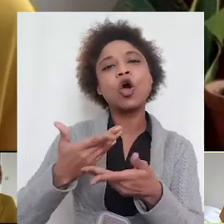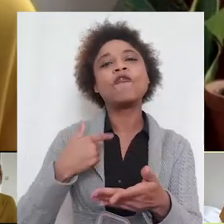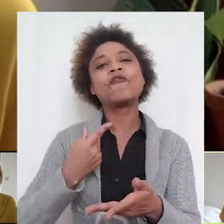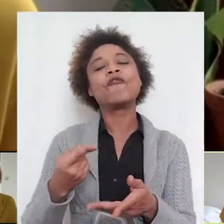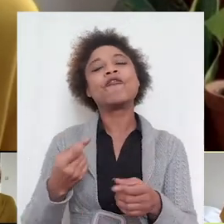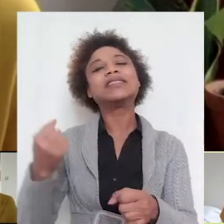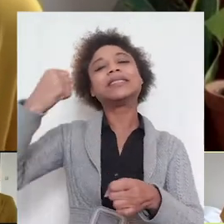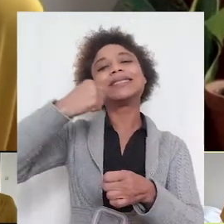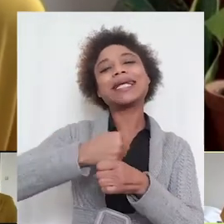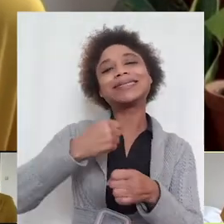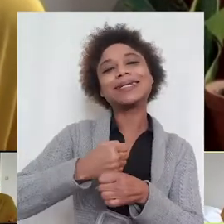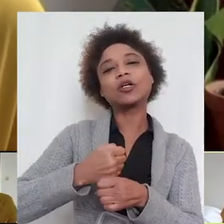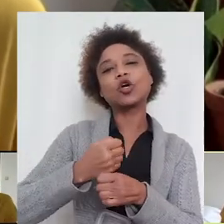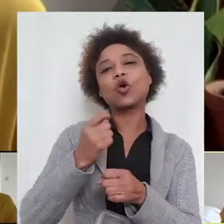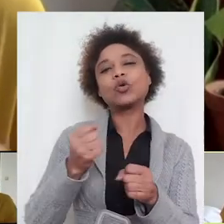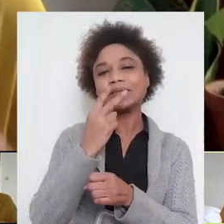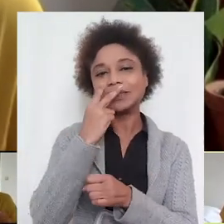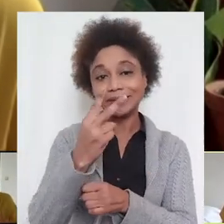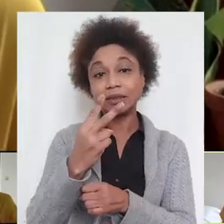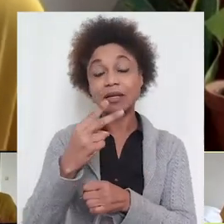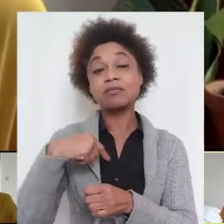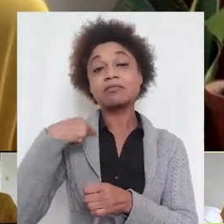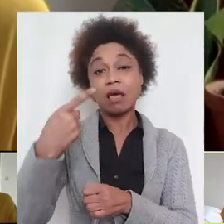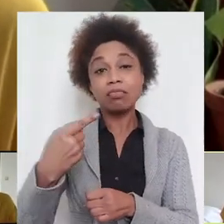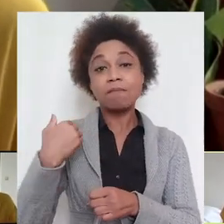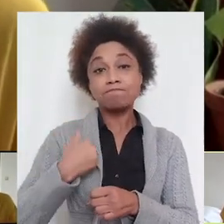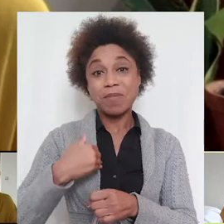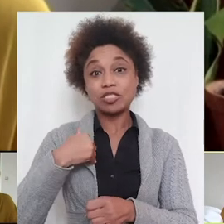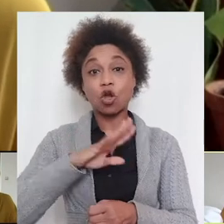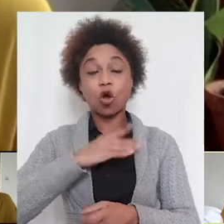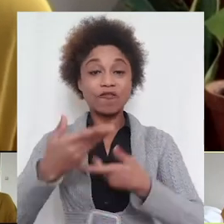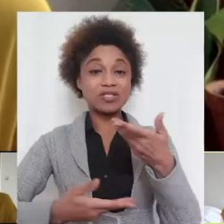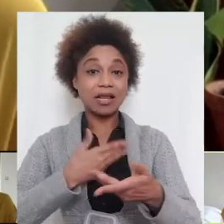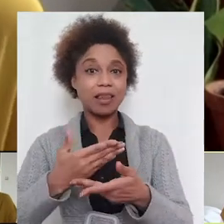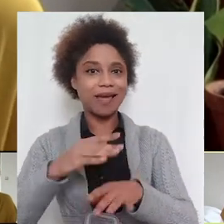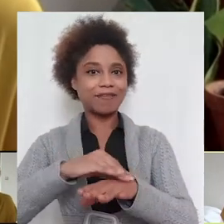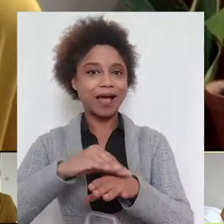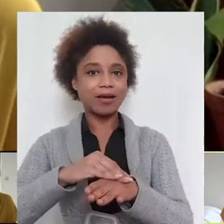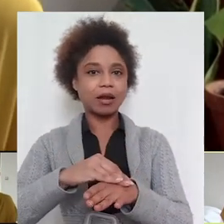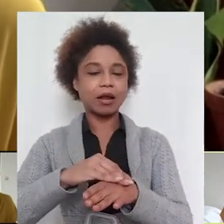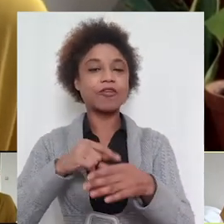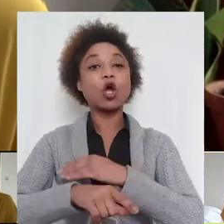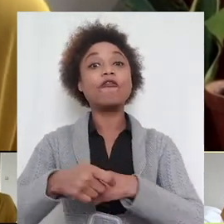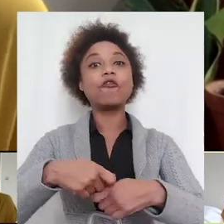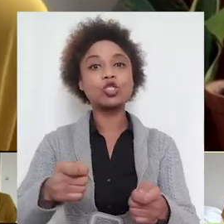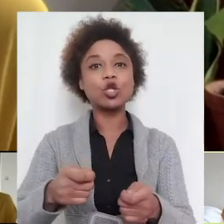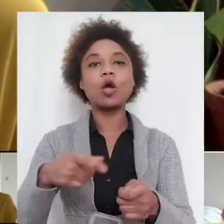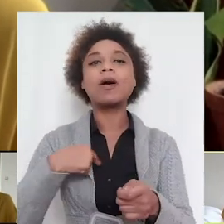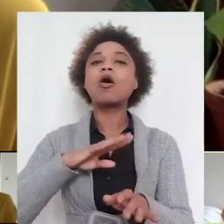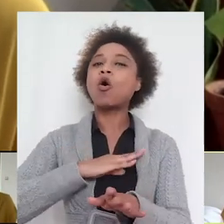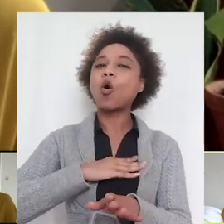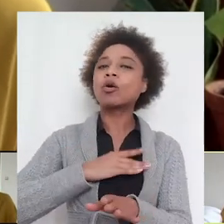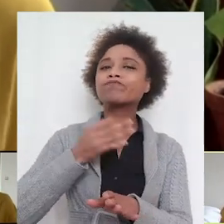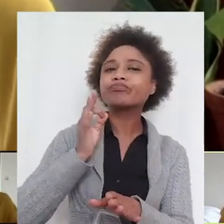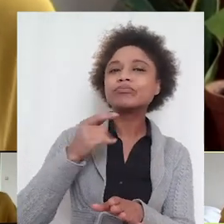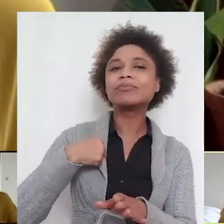Daarna vertellen mensen uit het publiek over hun ervaring tijdens de voorstelling. En terwijl zij spreken, zijn er beelden te zien